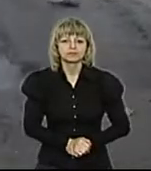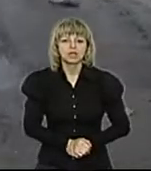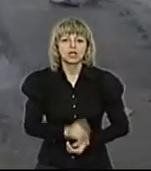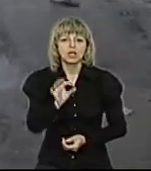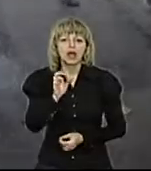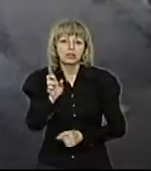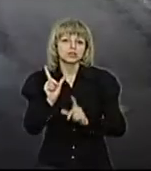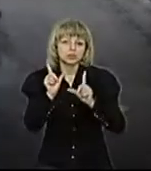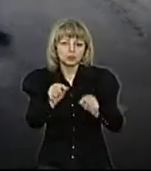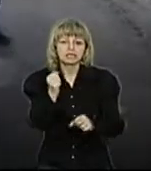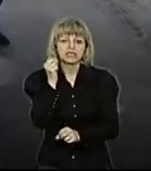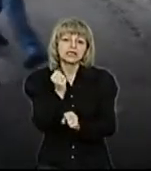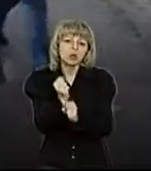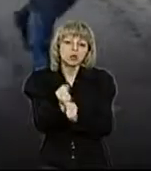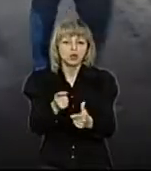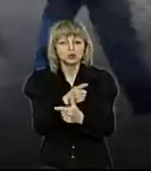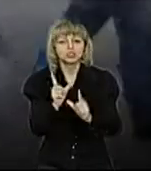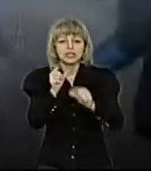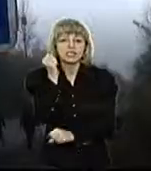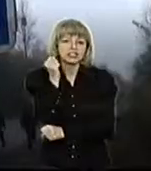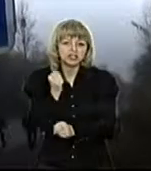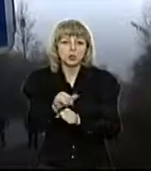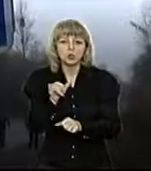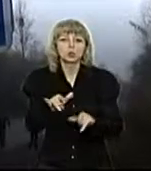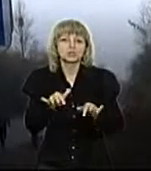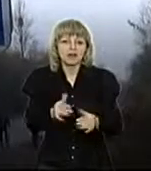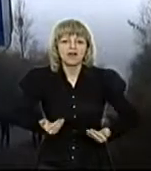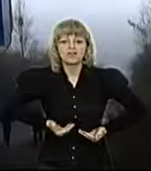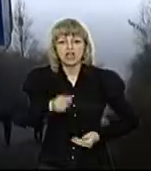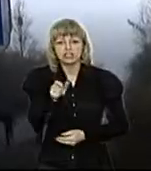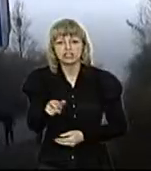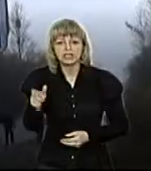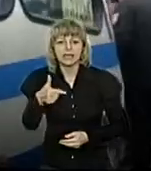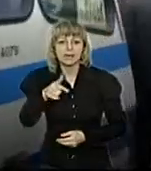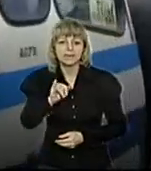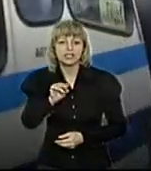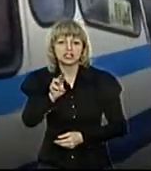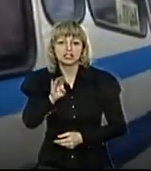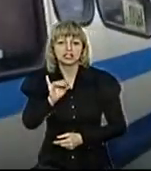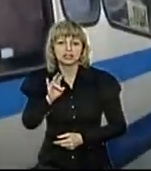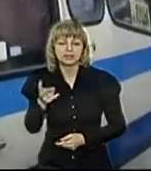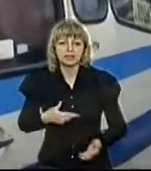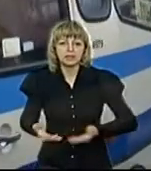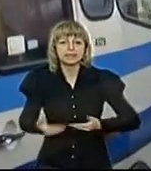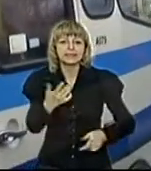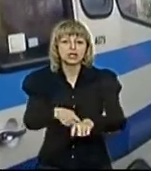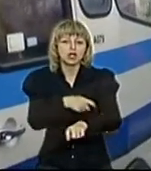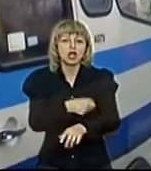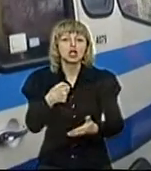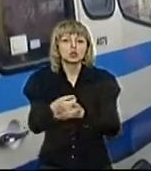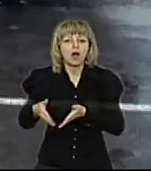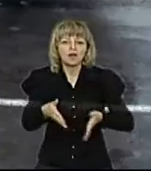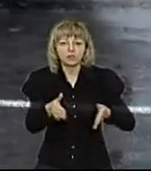Аби добратися на роботу або доїхати до Ковеля у справах, жителям Гішина треба пройти кілька кілометрів до автошляху